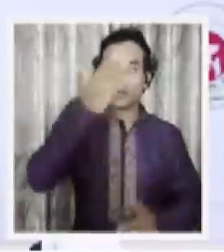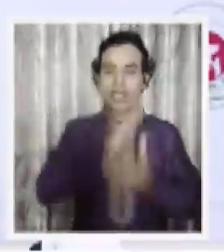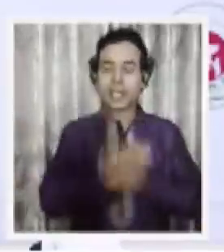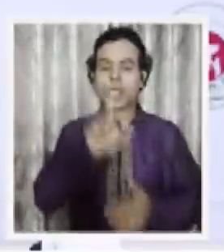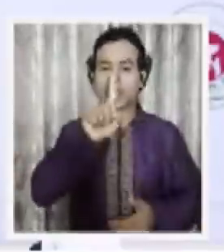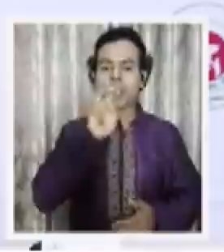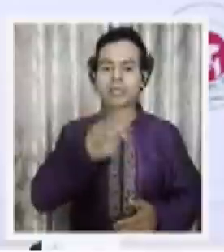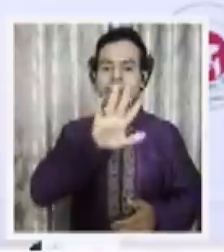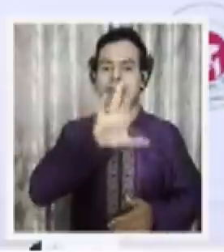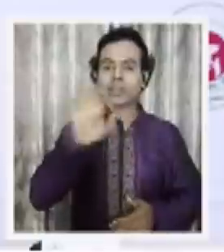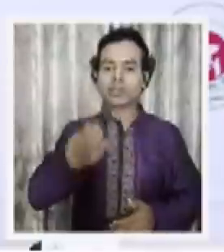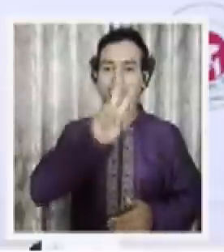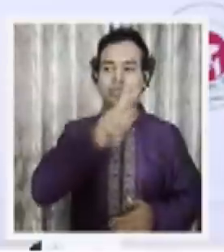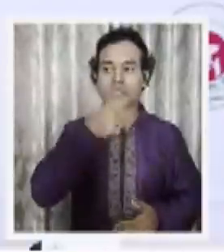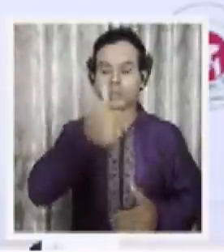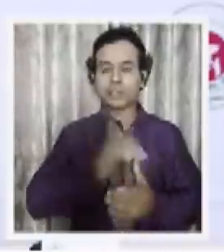51 থেকে 60 বছরের 938 জন এবং